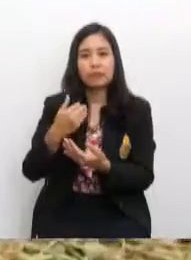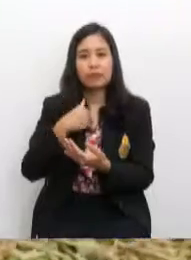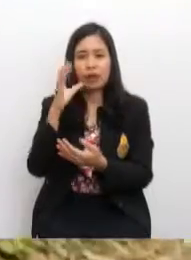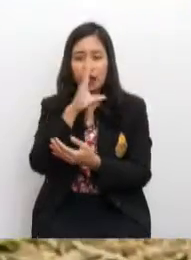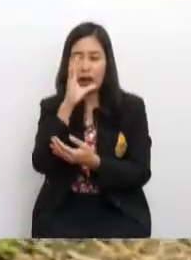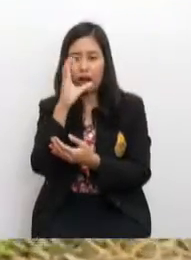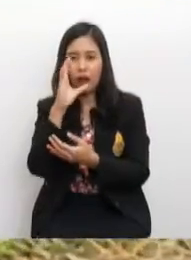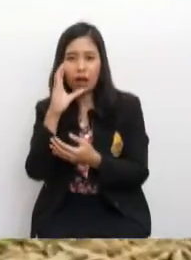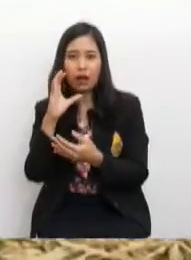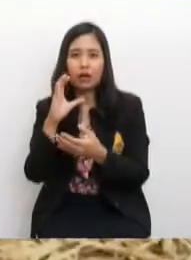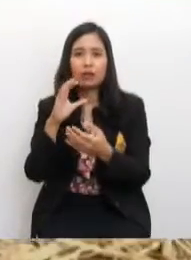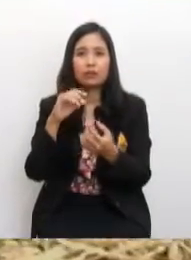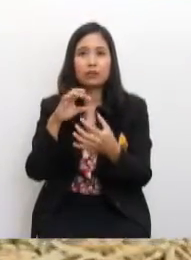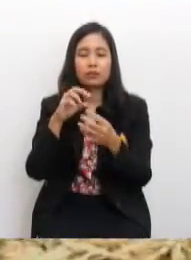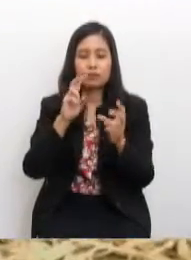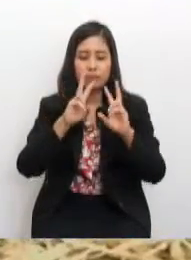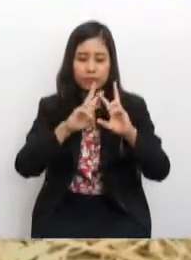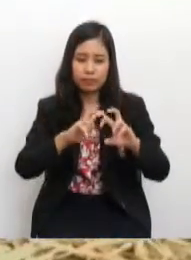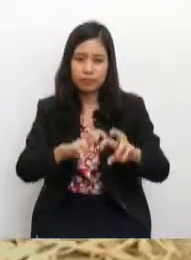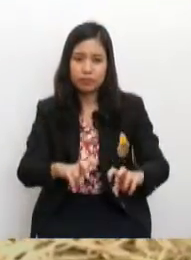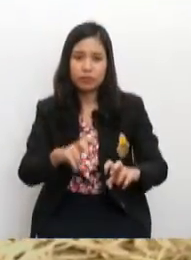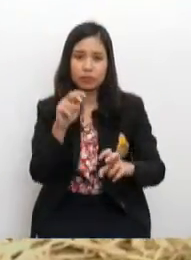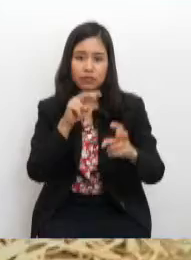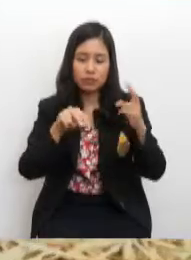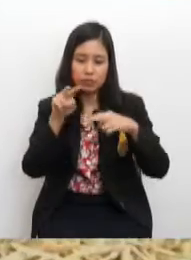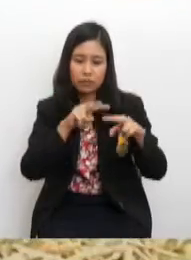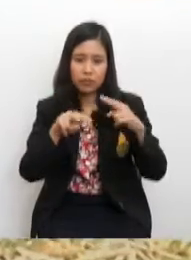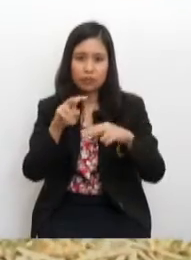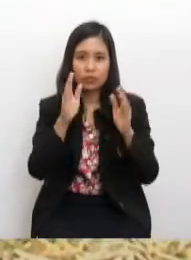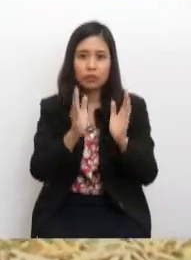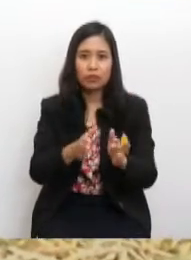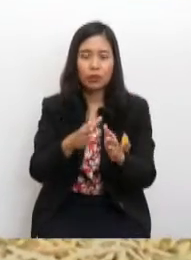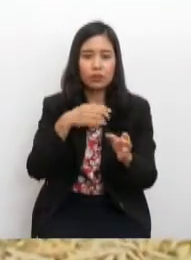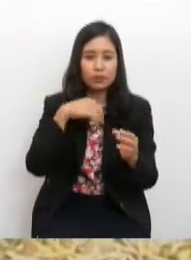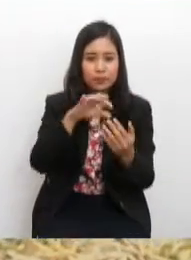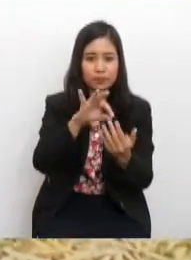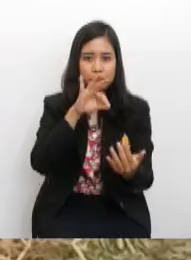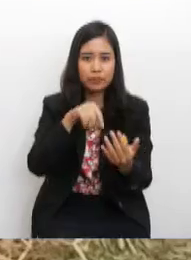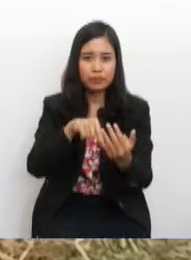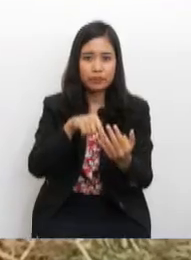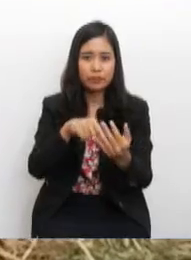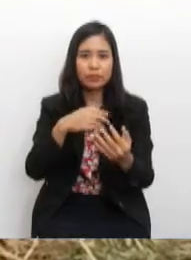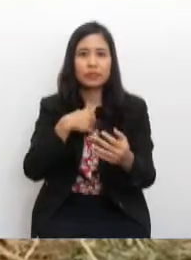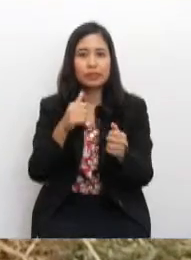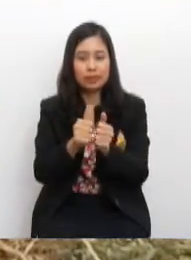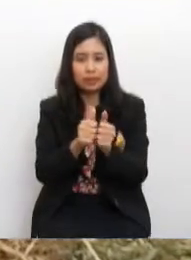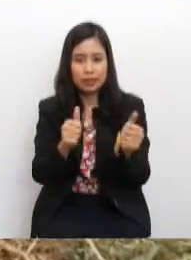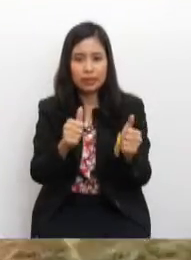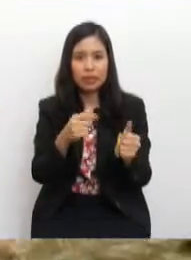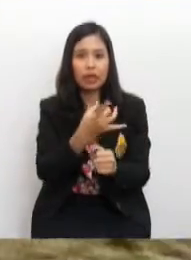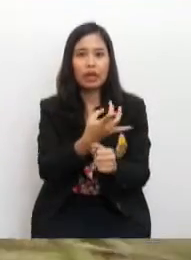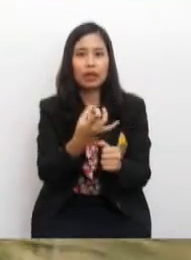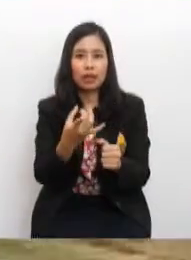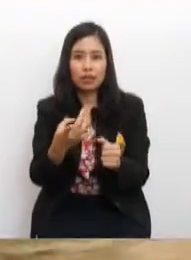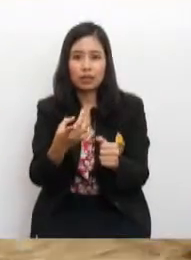หานางค้นหาเด็กจะรับคนมากในตัวเด็กนั้นเขามีส่วนดีอะไรบ้าง